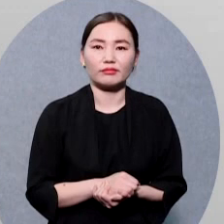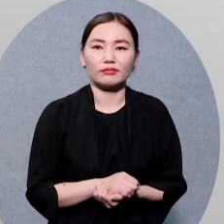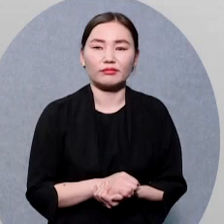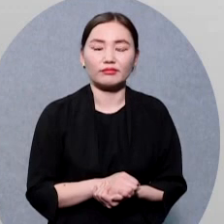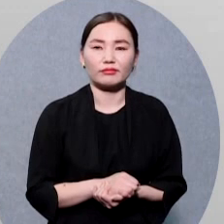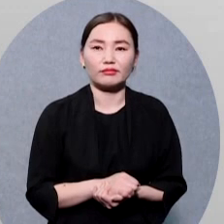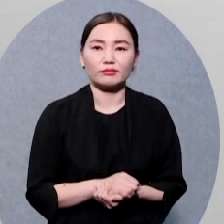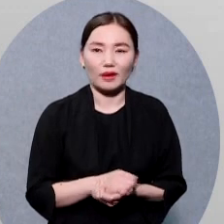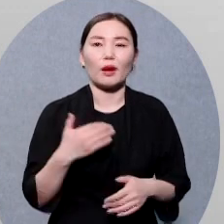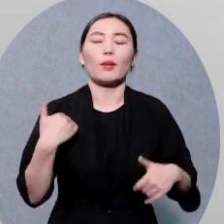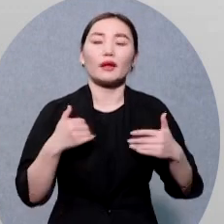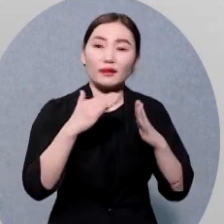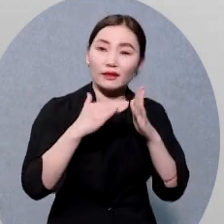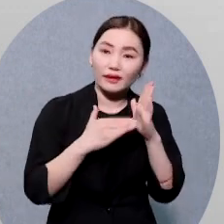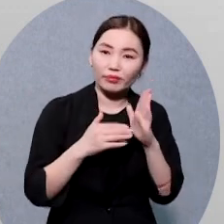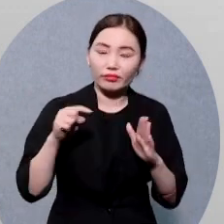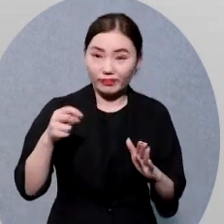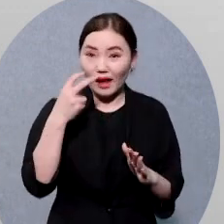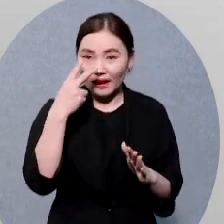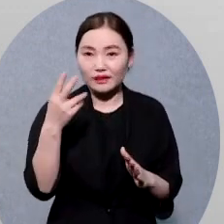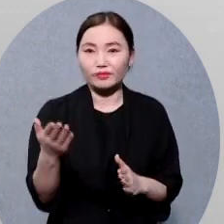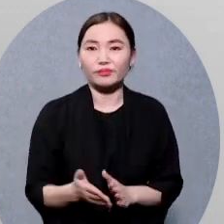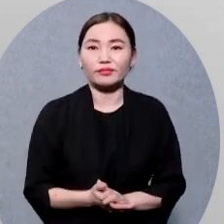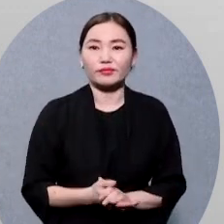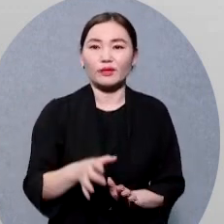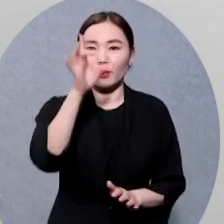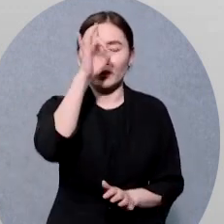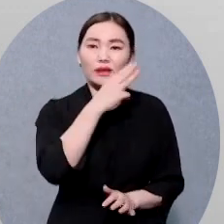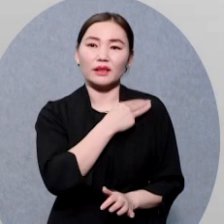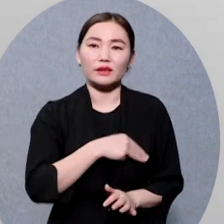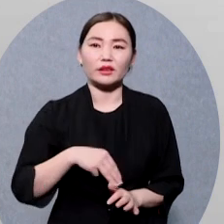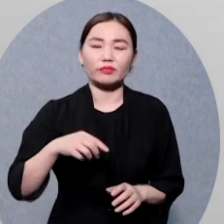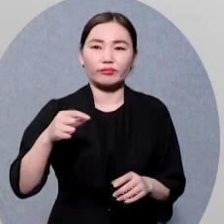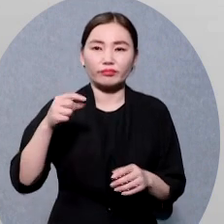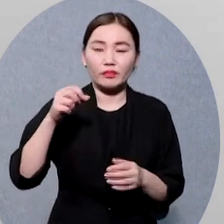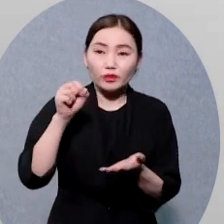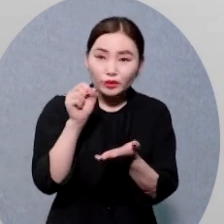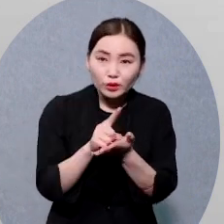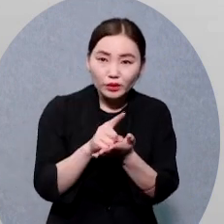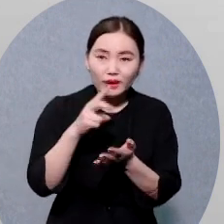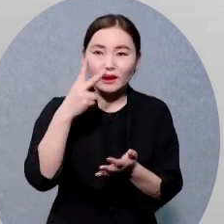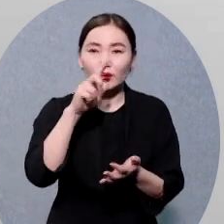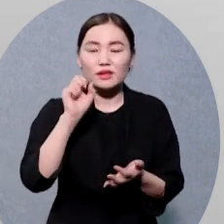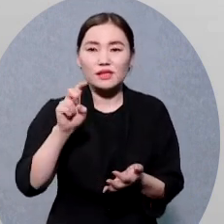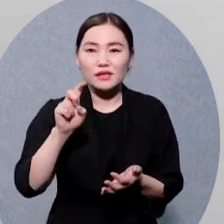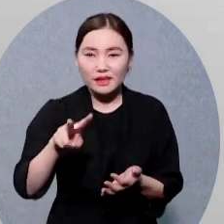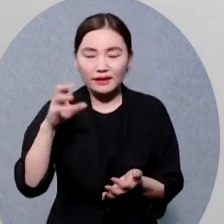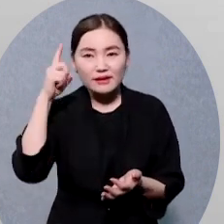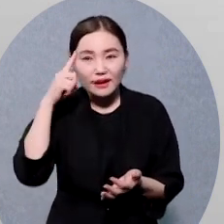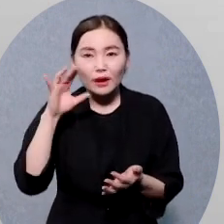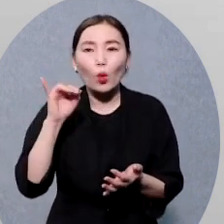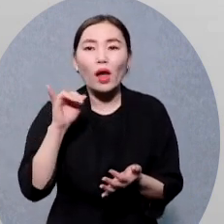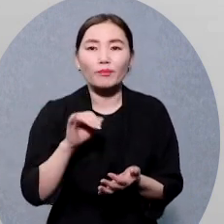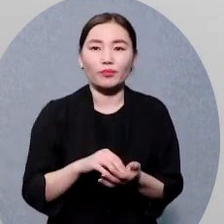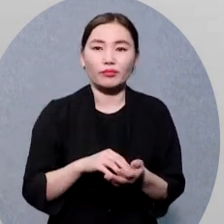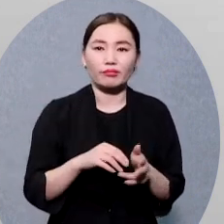За бүгдээрээ багшаахан тайлбарыг нэг харъя. За бурхны шашны үндсэн гол үзэл санаа бол нүгэл үлдэхгүй байх, буянгийн